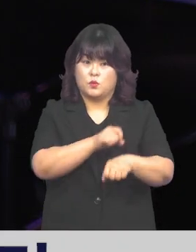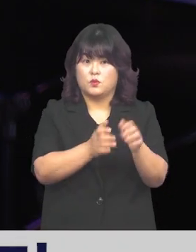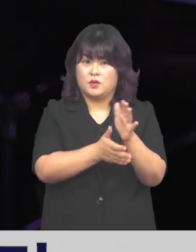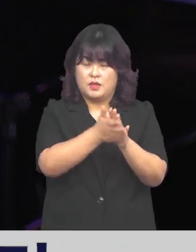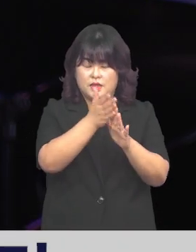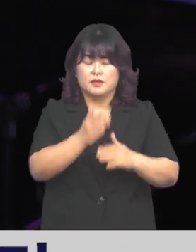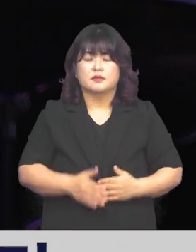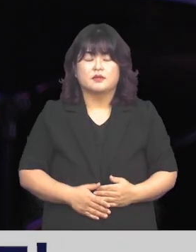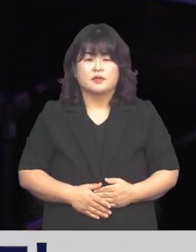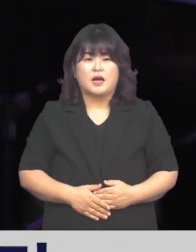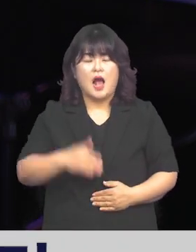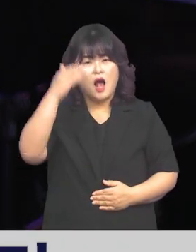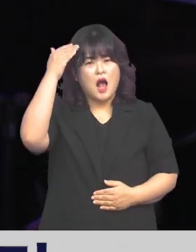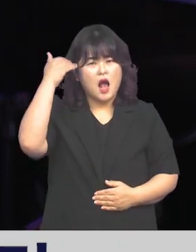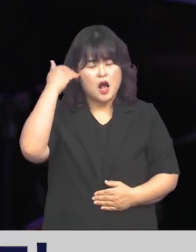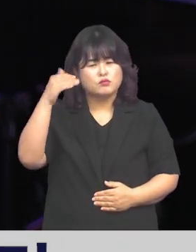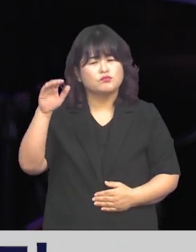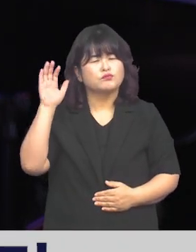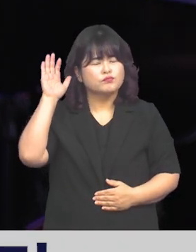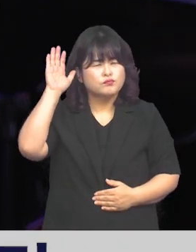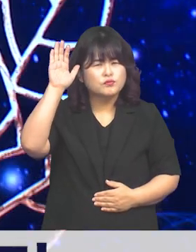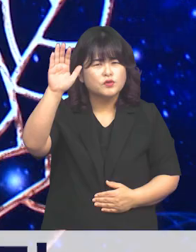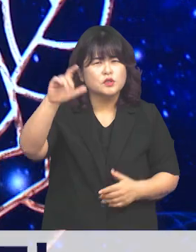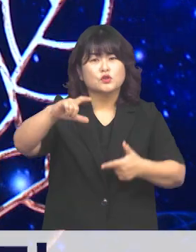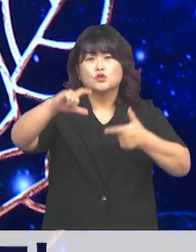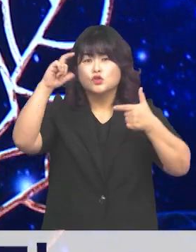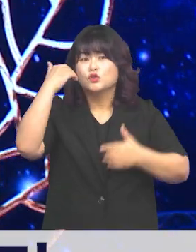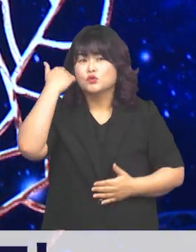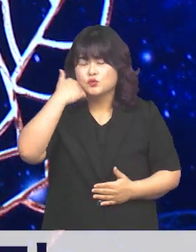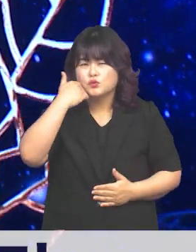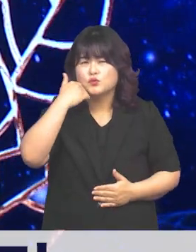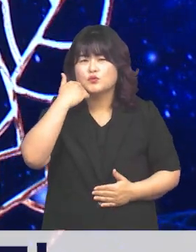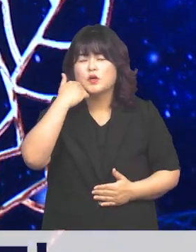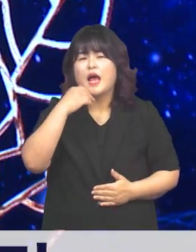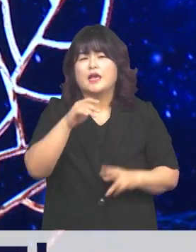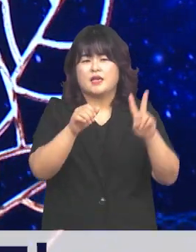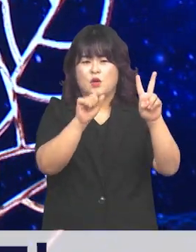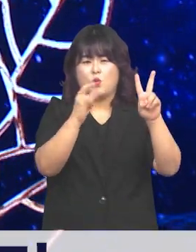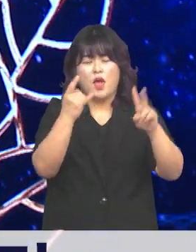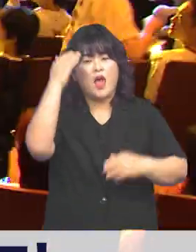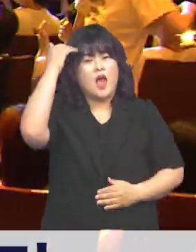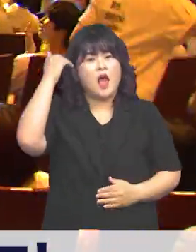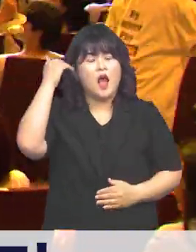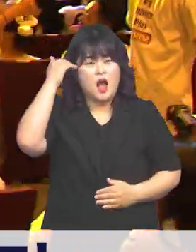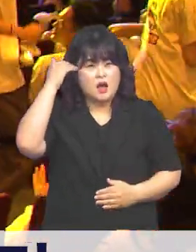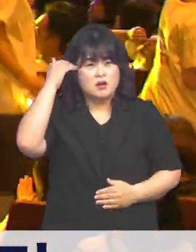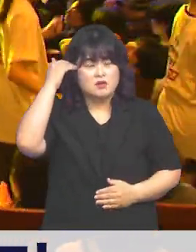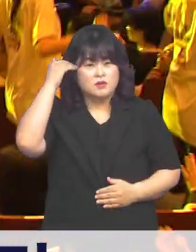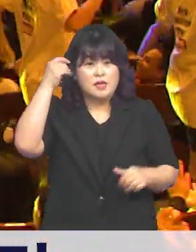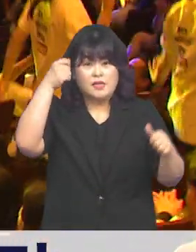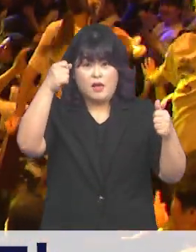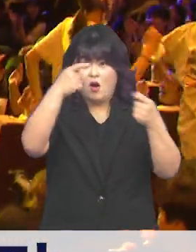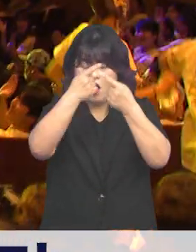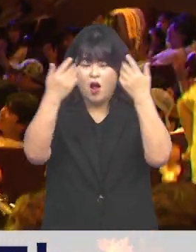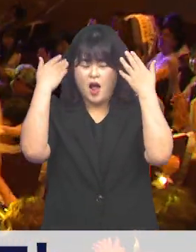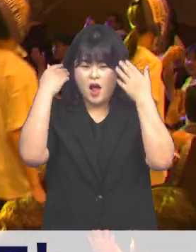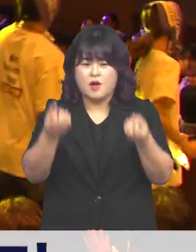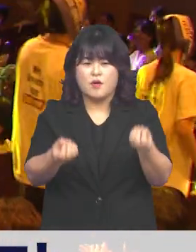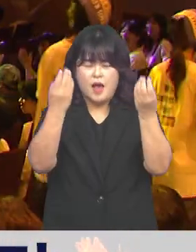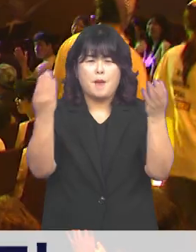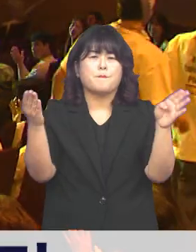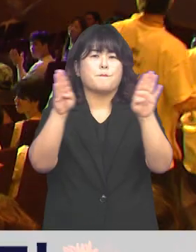용인 특례시가 대한민국 연극의 미래 주인공들을 위해 주최한 제2회 대한민국 대학연극제가